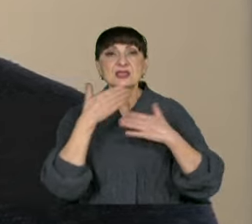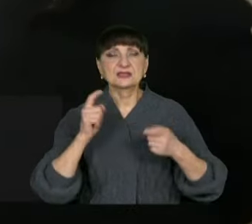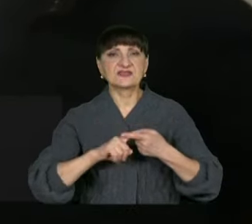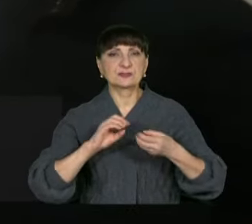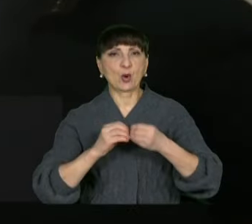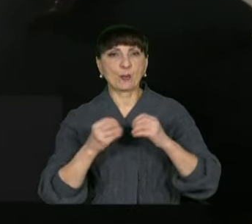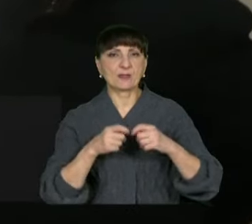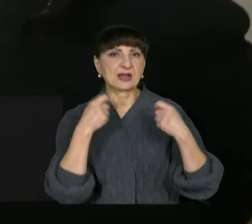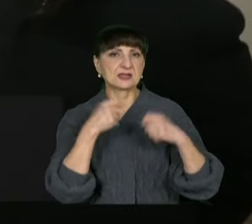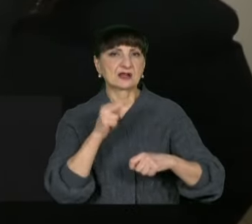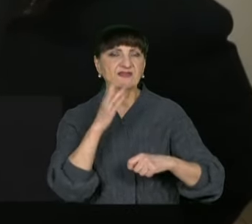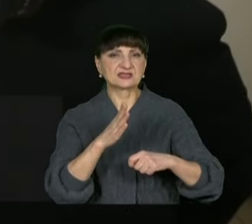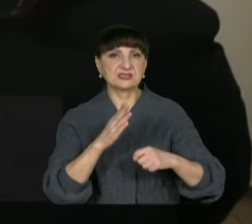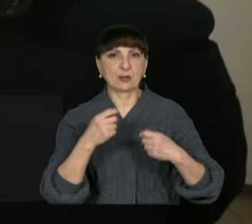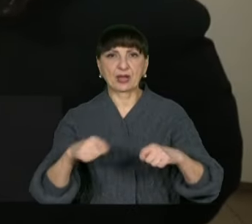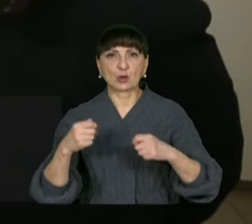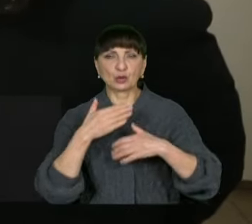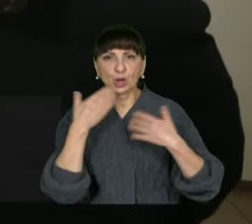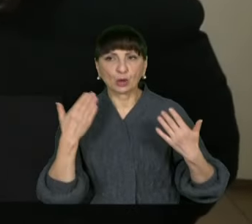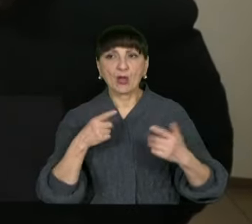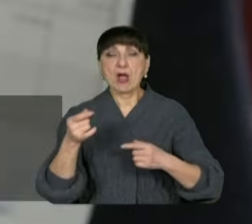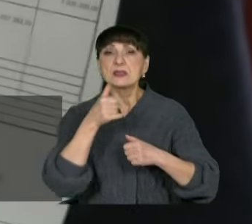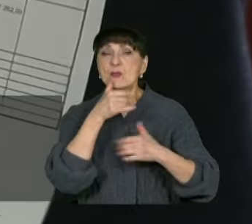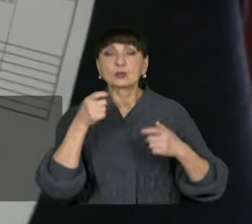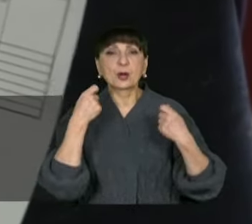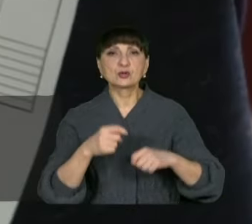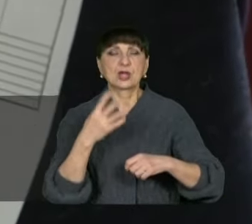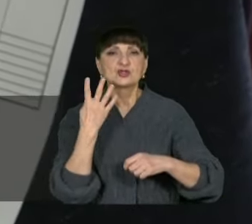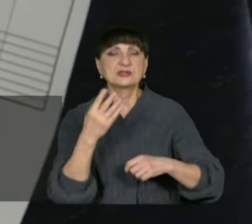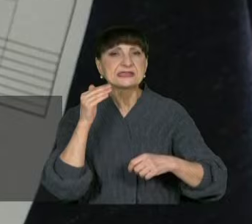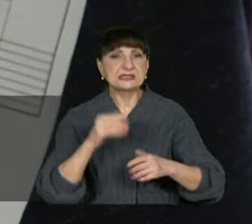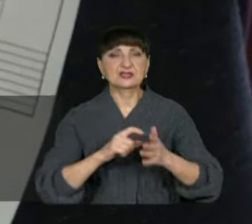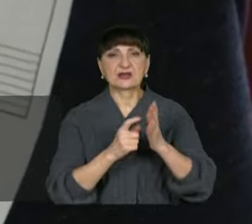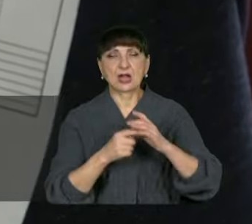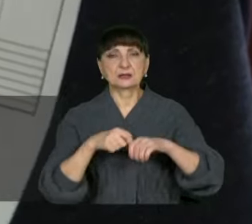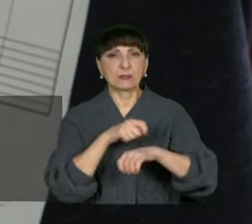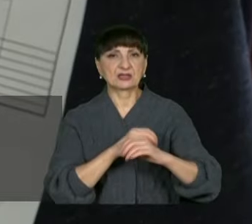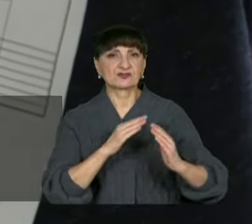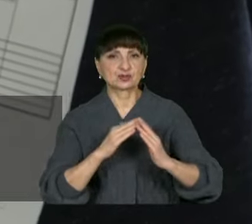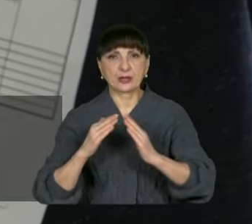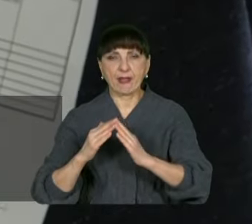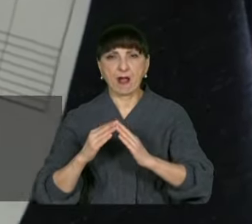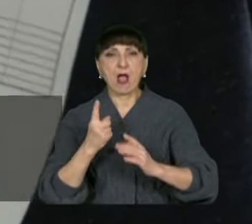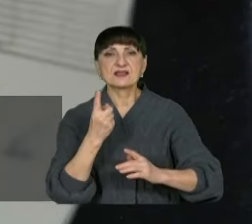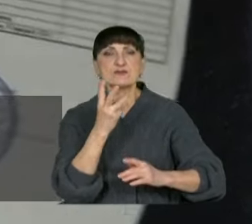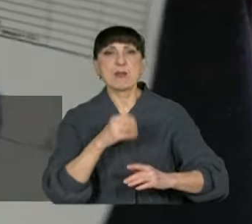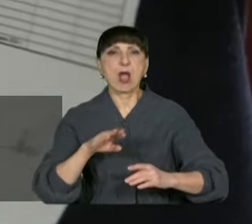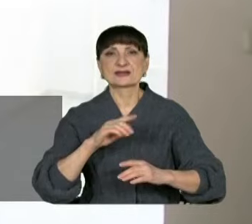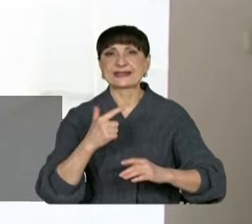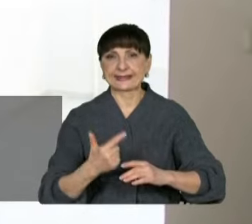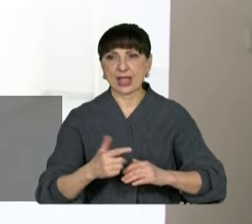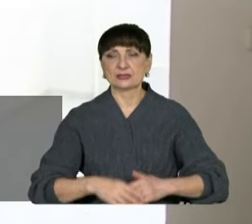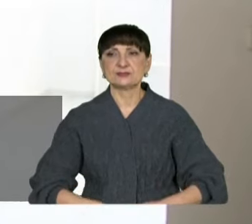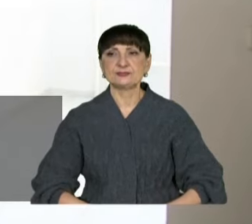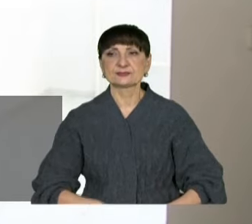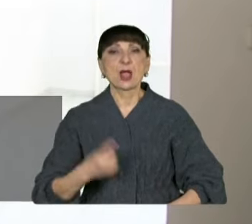с реализацией квартир в новостройках. Сейчас они не могут продать около 4000 квадратных метров жилья на 1 миллиард тенге. На